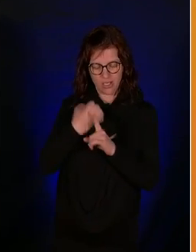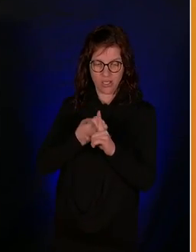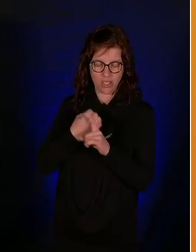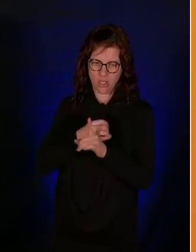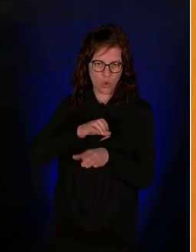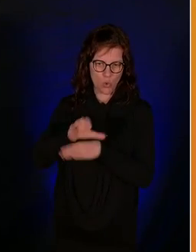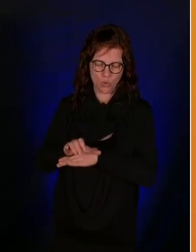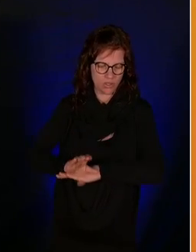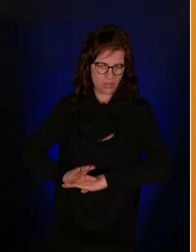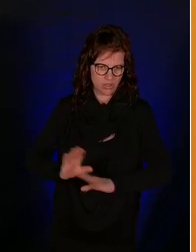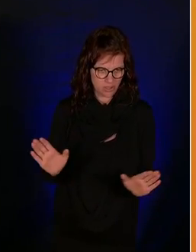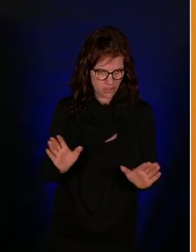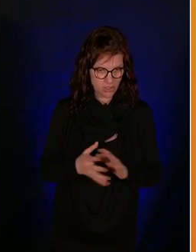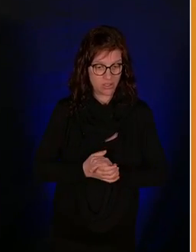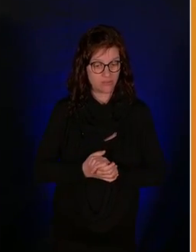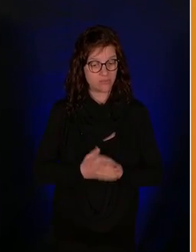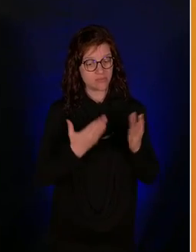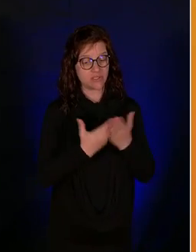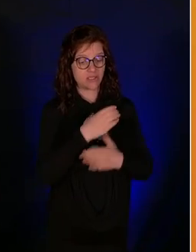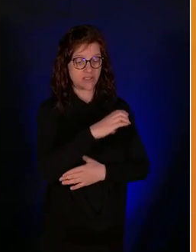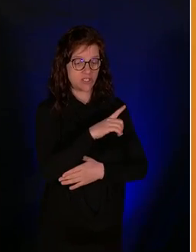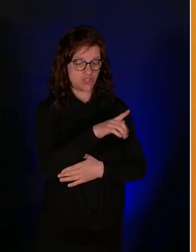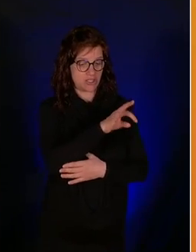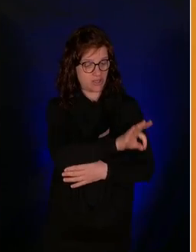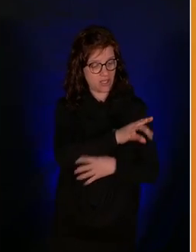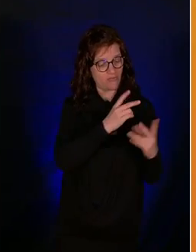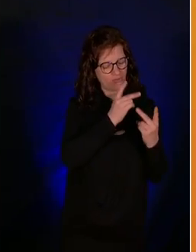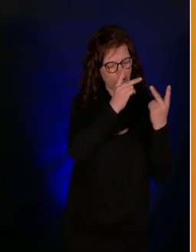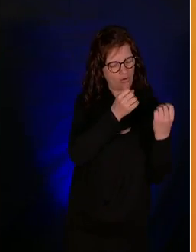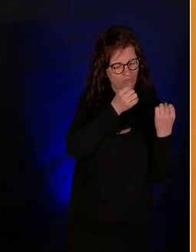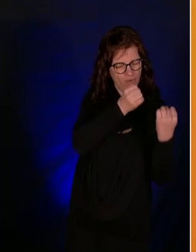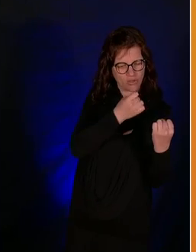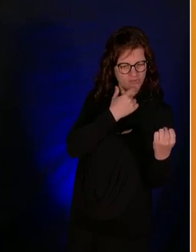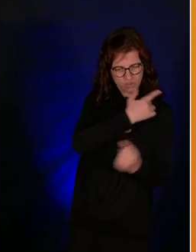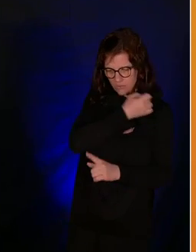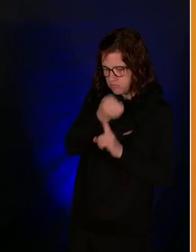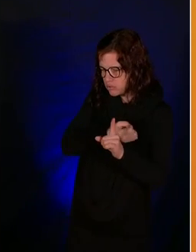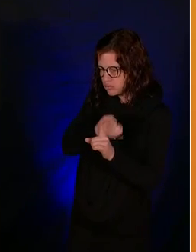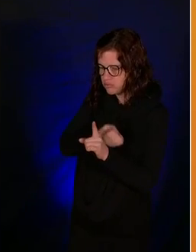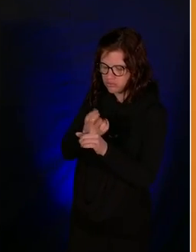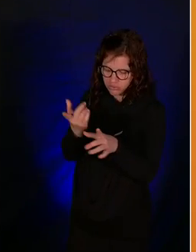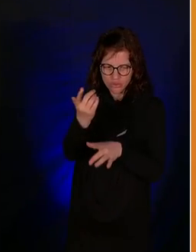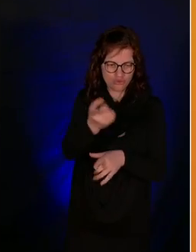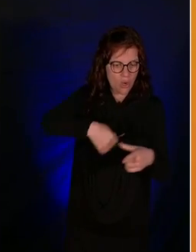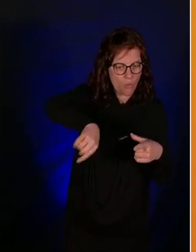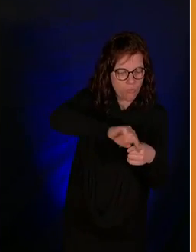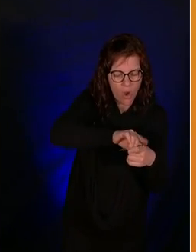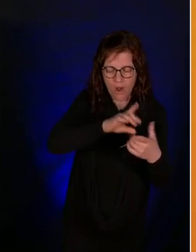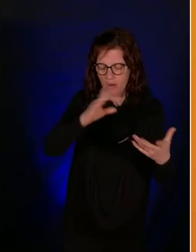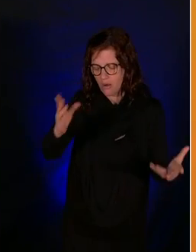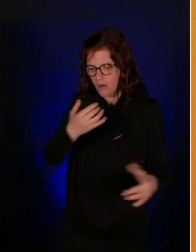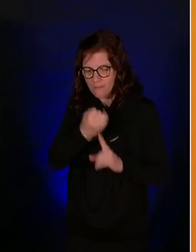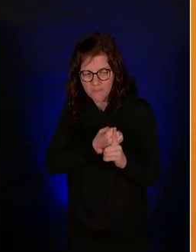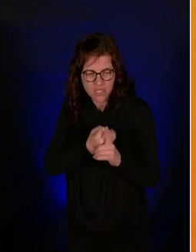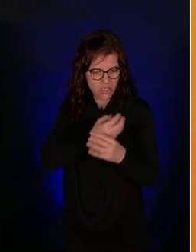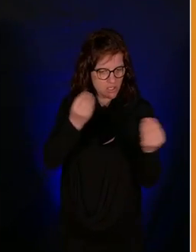quotidien. Donc la CGT, forte de ses valeurs en tous les cas là-dessus, milite sur les ronds-points, milite